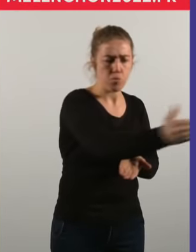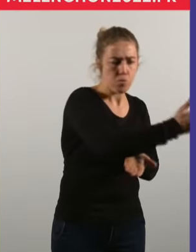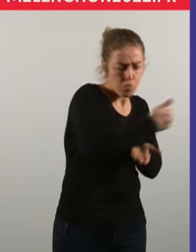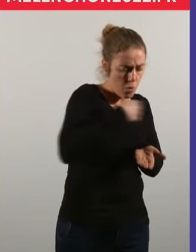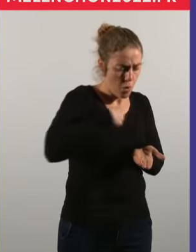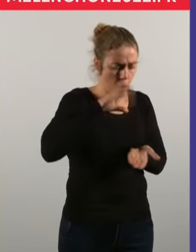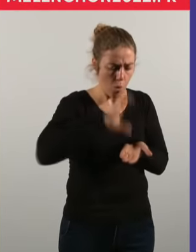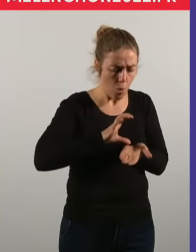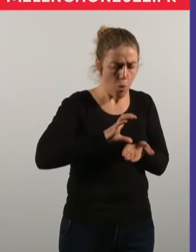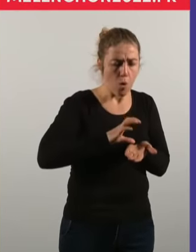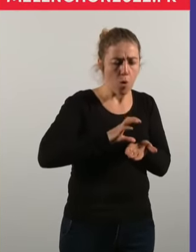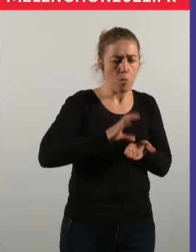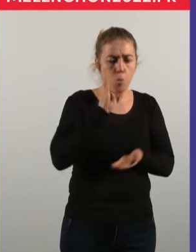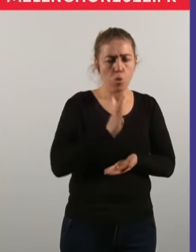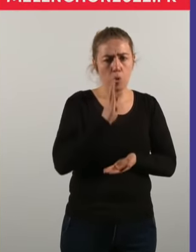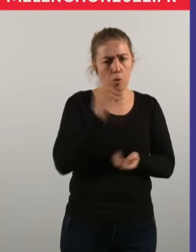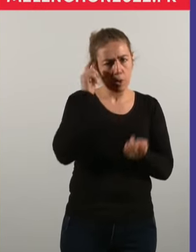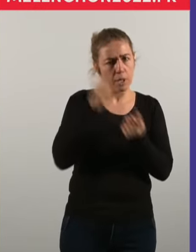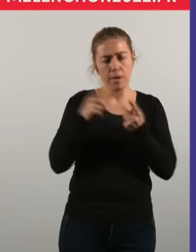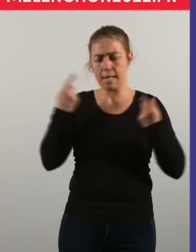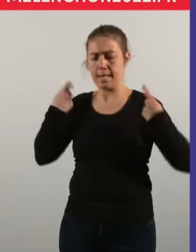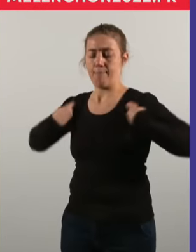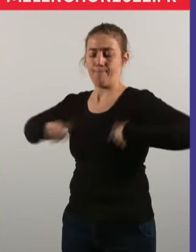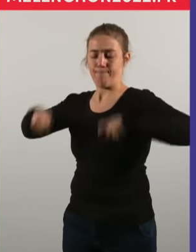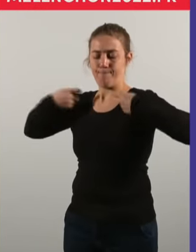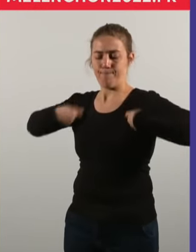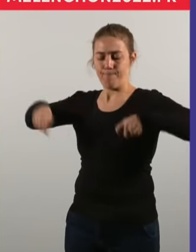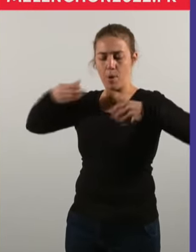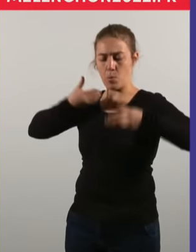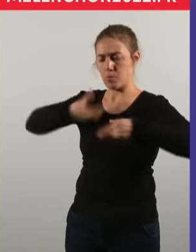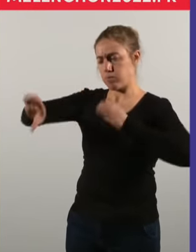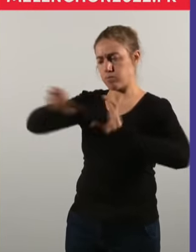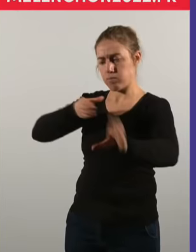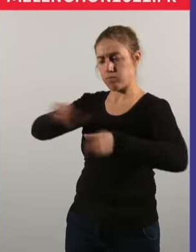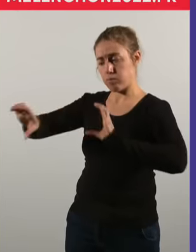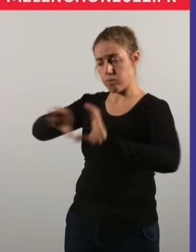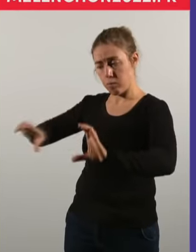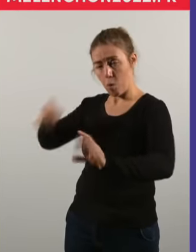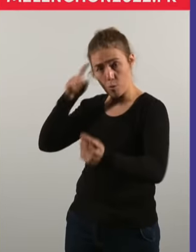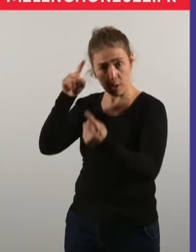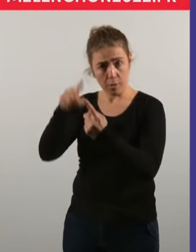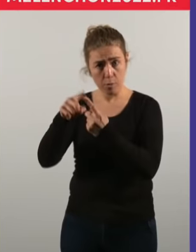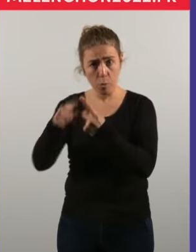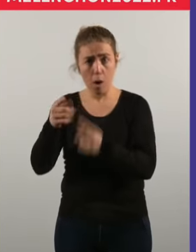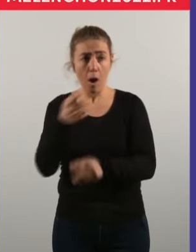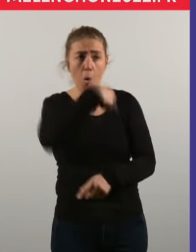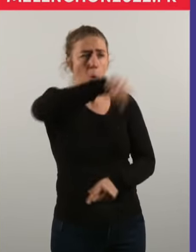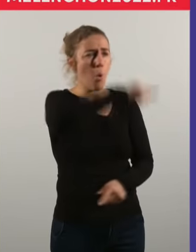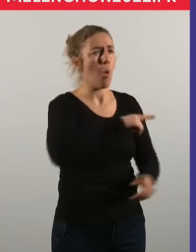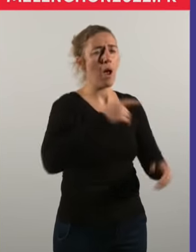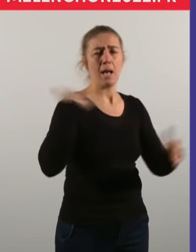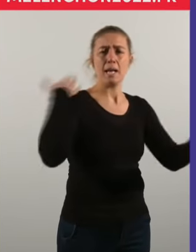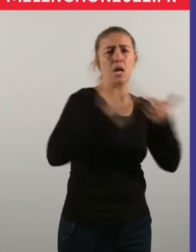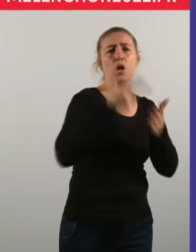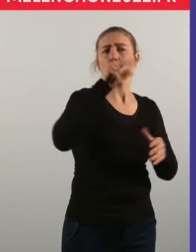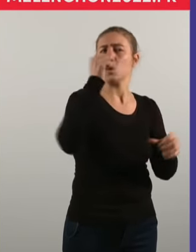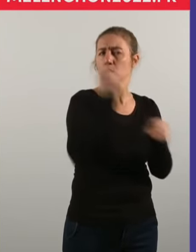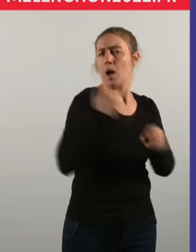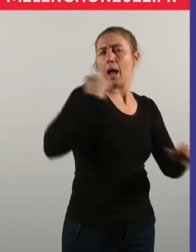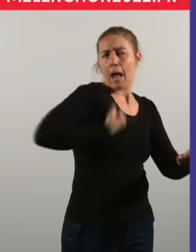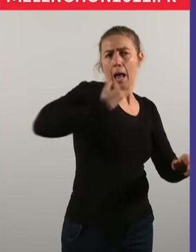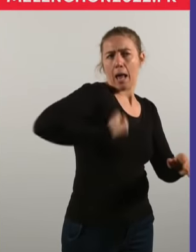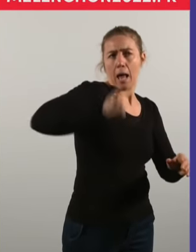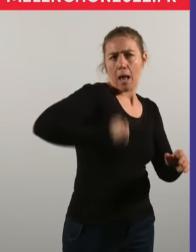face aux immenses dépenses qu'il faut faire pour réparer les dégâts que ces gens ont fait pendant 30 ans